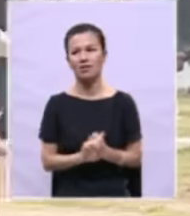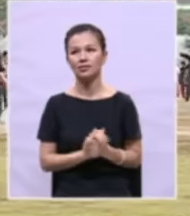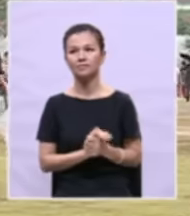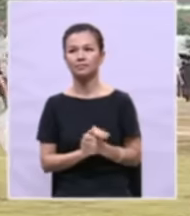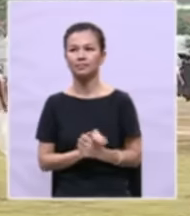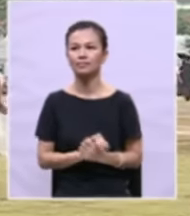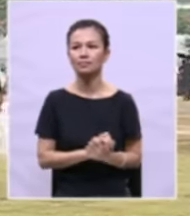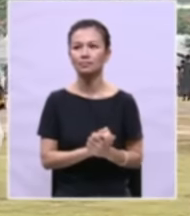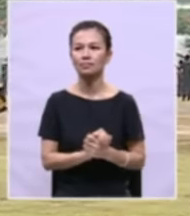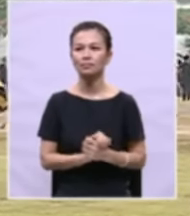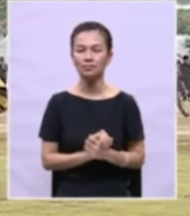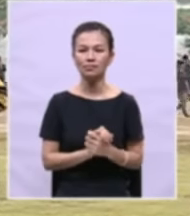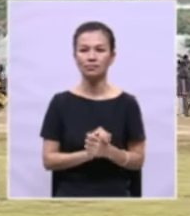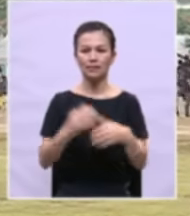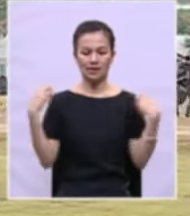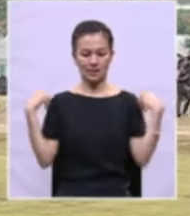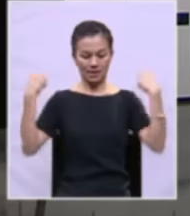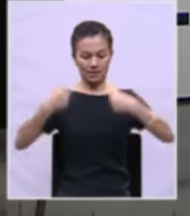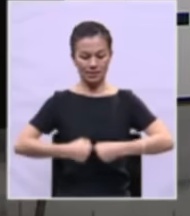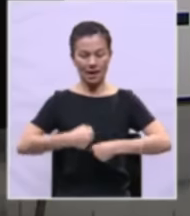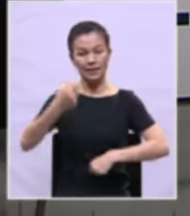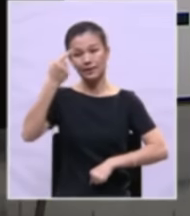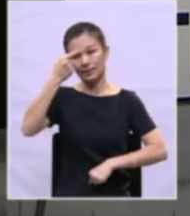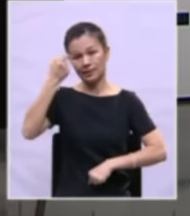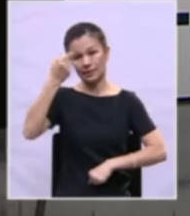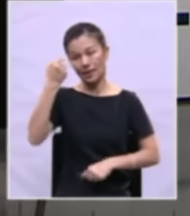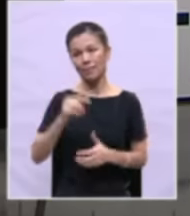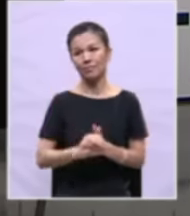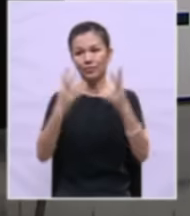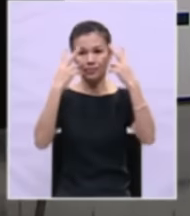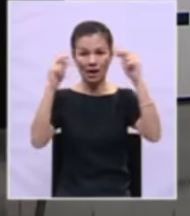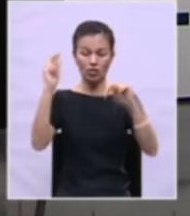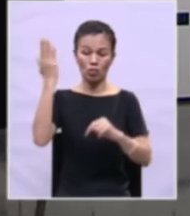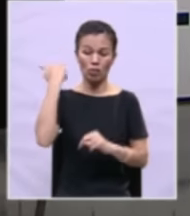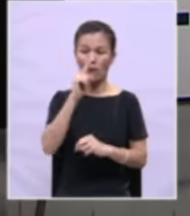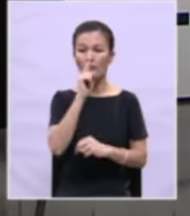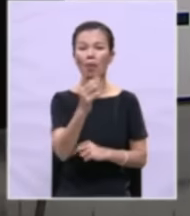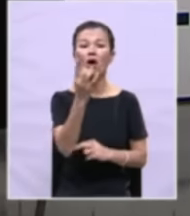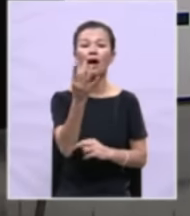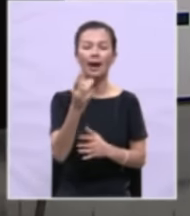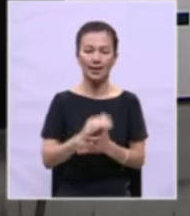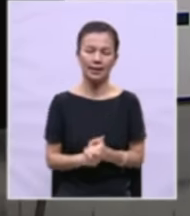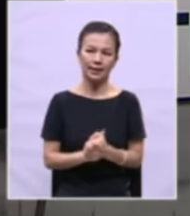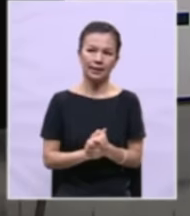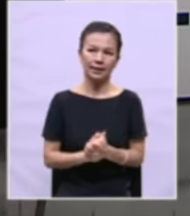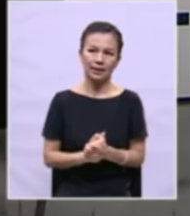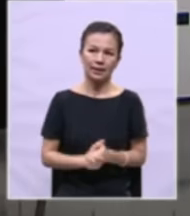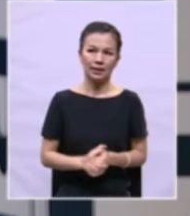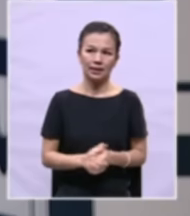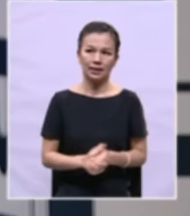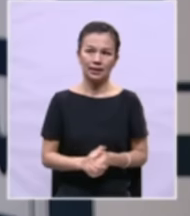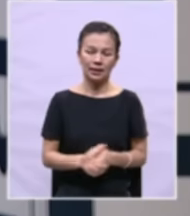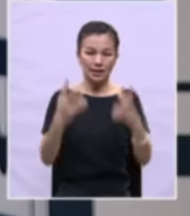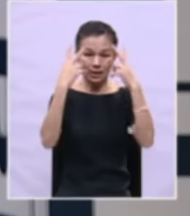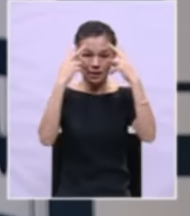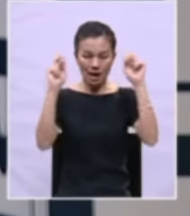เรื่องเกี่ยวกับการใส่เสื้อสีดำประเด็นนี้นายกรัฐมนตรีเมื่อวานนี้ก็ได้พูดถึงเช่นเดียวกันนะครับนายกรัฐมนตรี